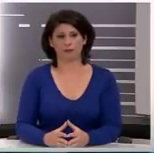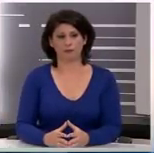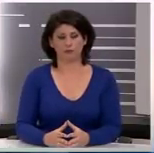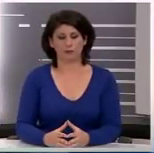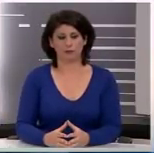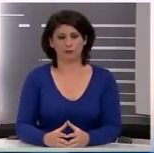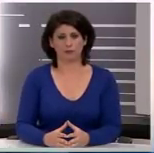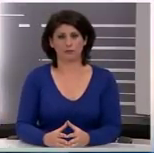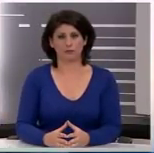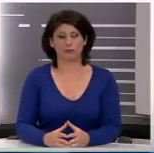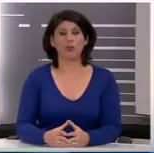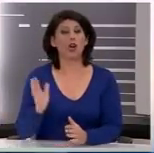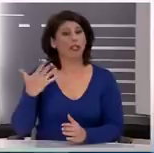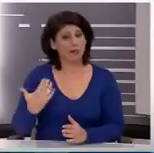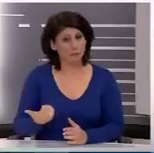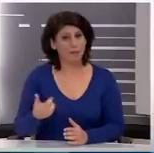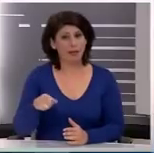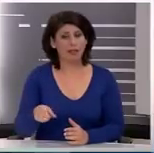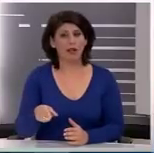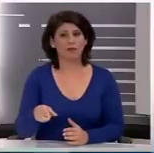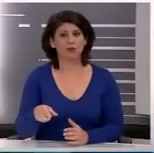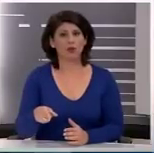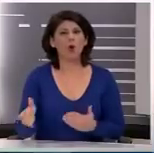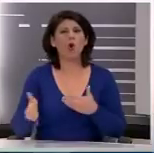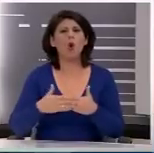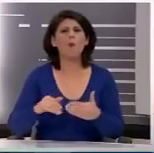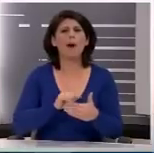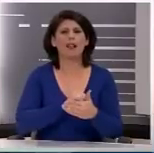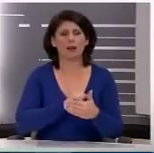Όταν υπάρχει το clawback λοιπόν, ζημία δεν υπάρχει.